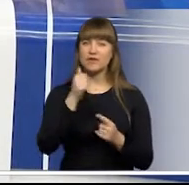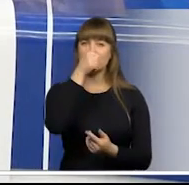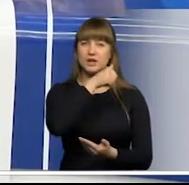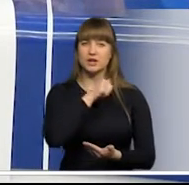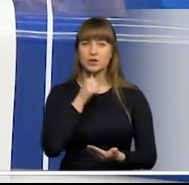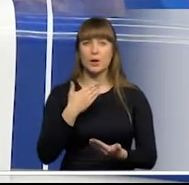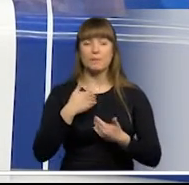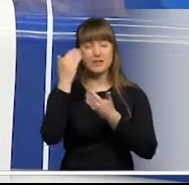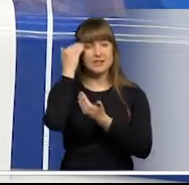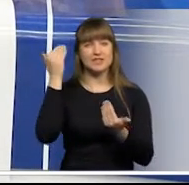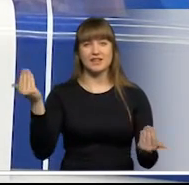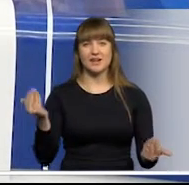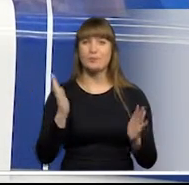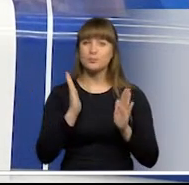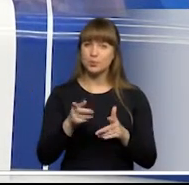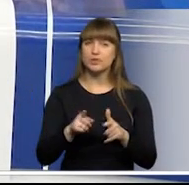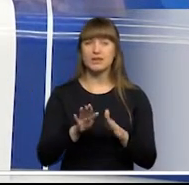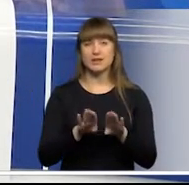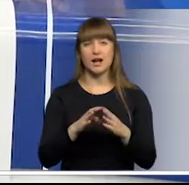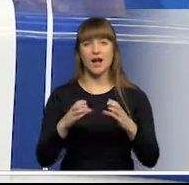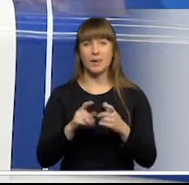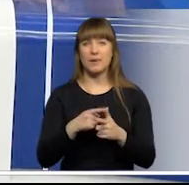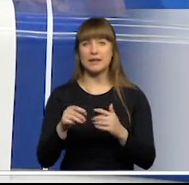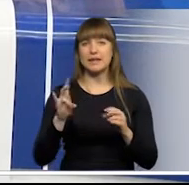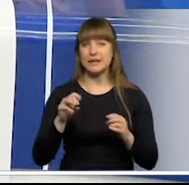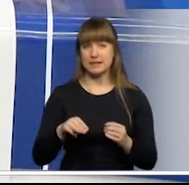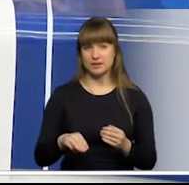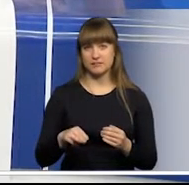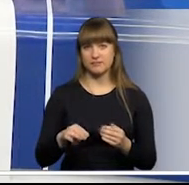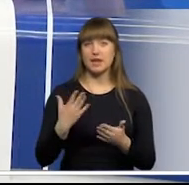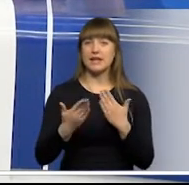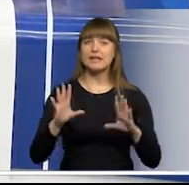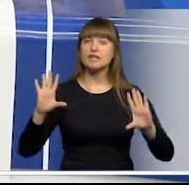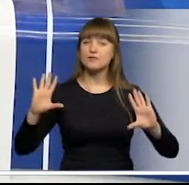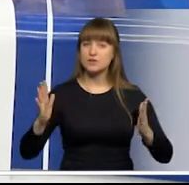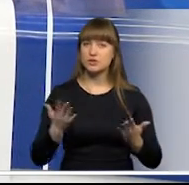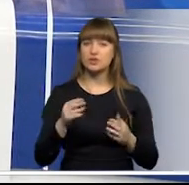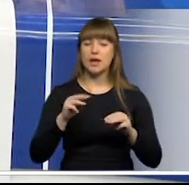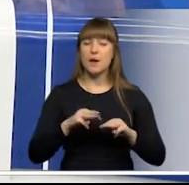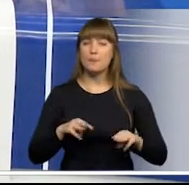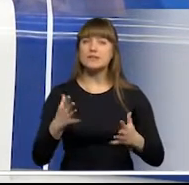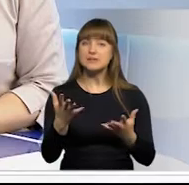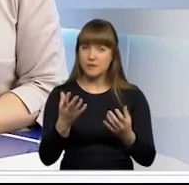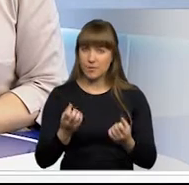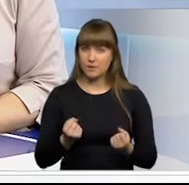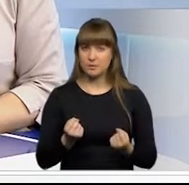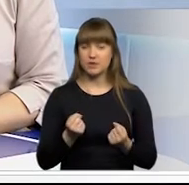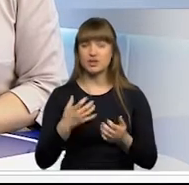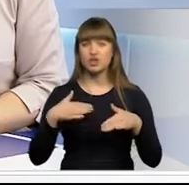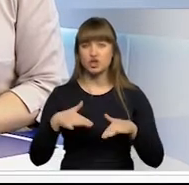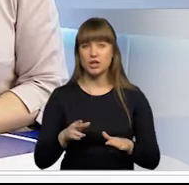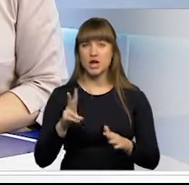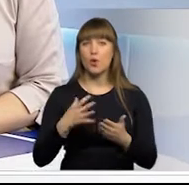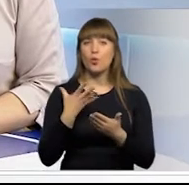или нет. Но в том случае, если правительство примет решение о выплате единовременной об осуществлении единовременной выплаты, то, конечно же, мы к